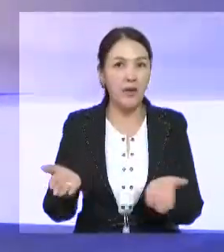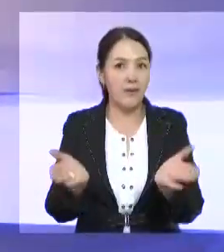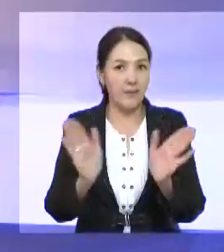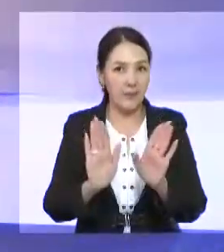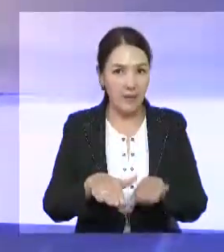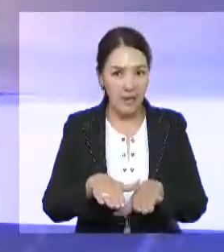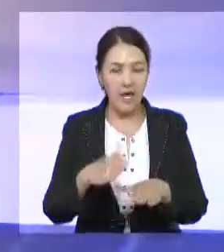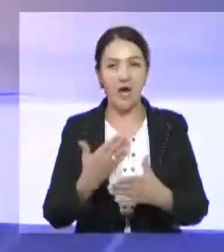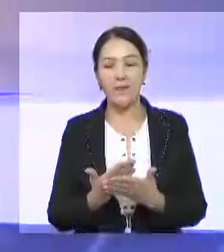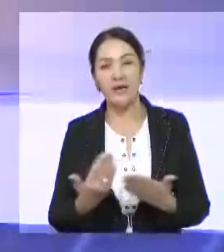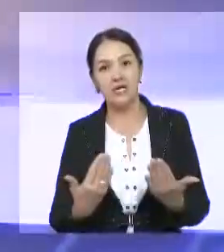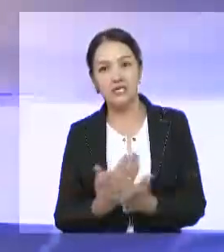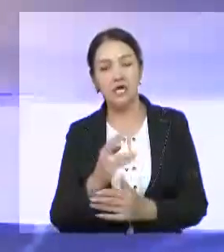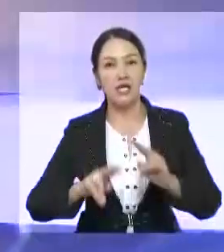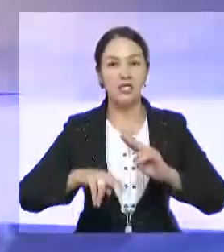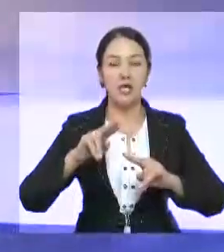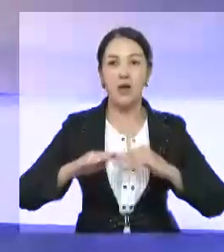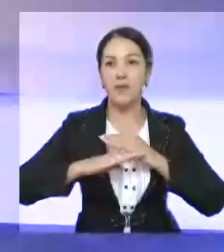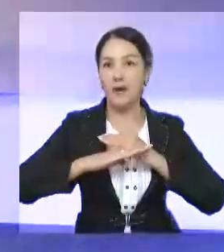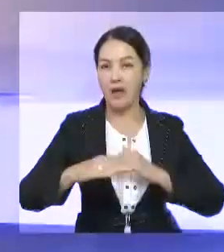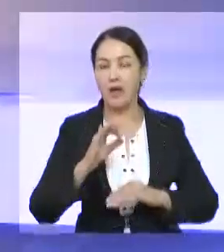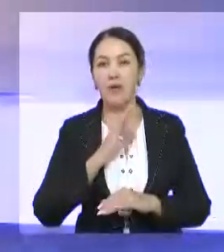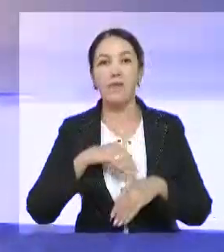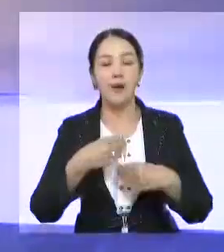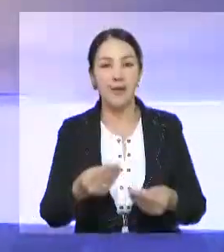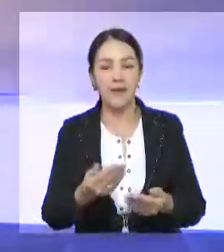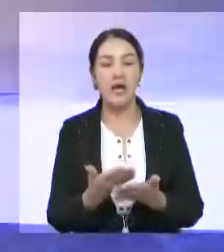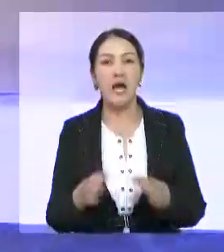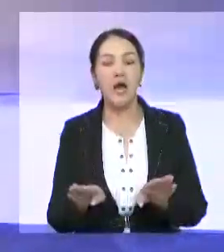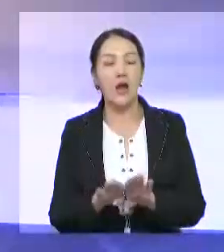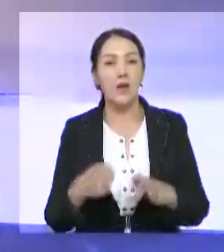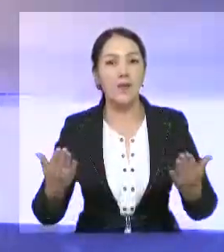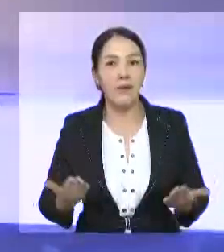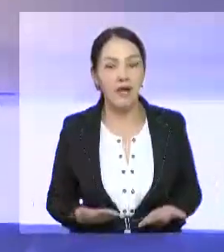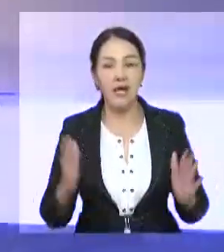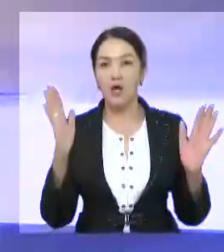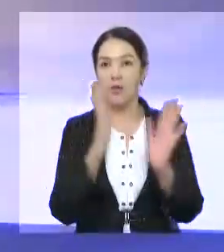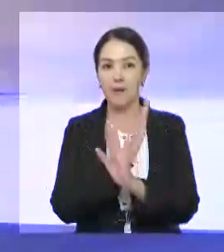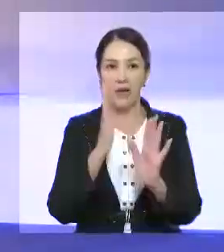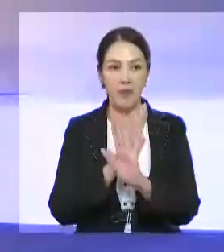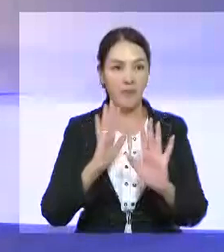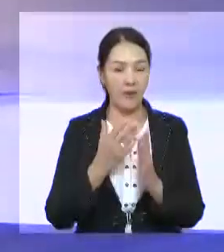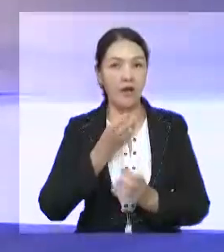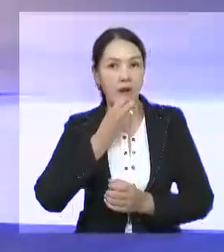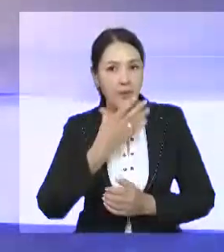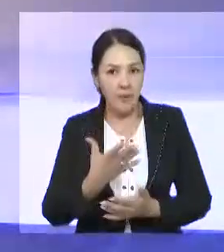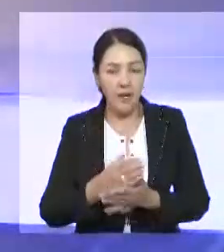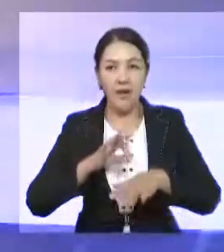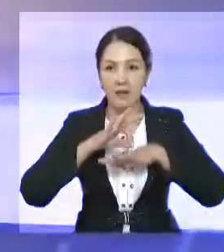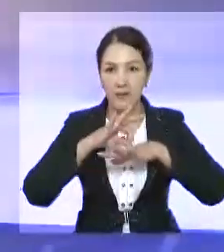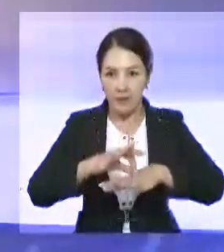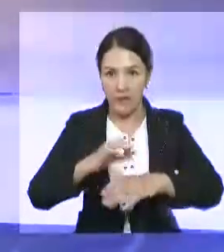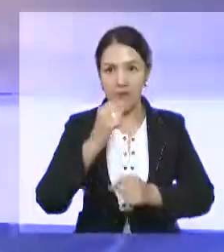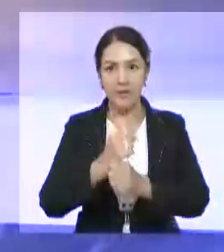жабылады. Жуырда жаңадан салынған полигон қолданысқа берілмек. Сала мамандары өңірдің экологиялық жағдайын жақсарту бойынша жүргізіліп